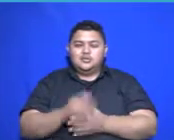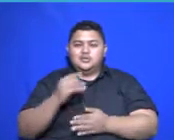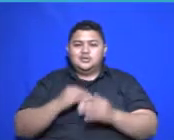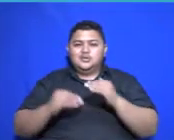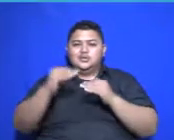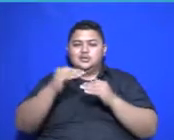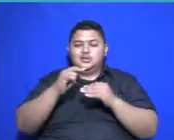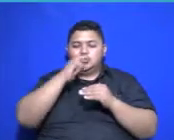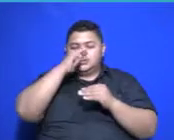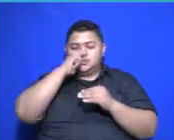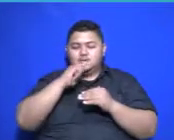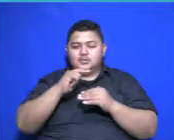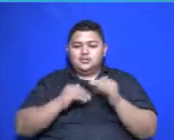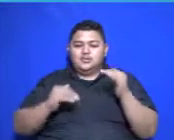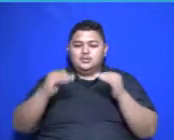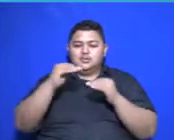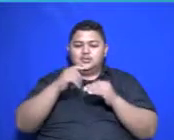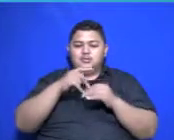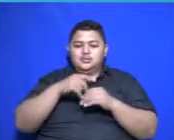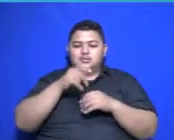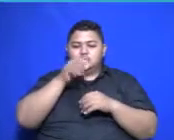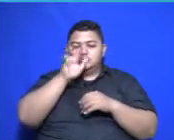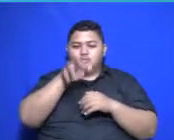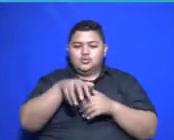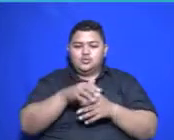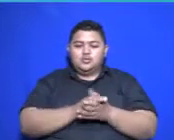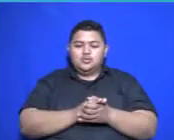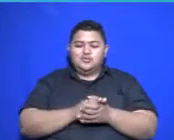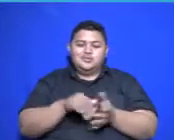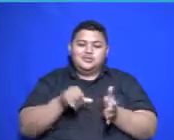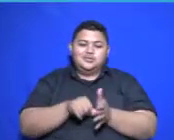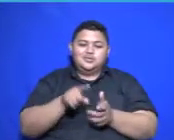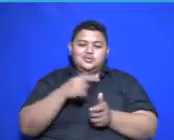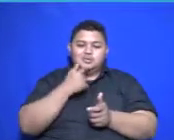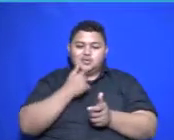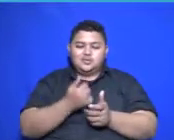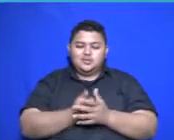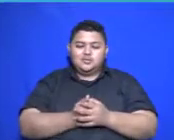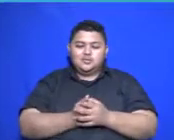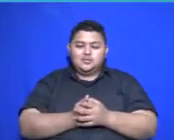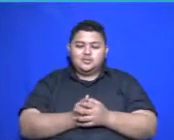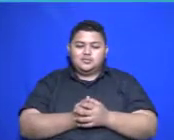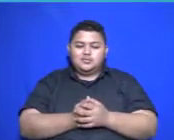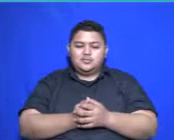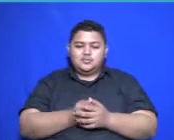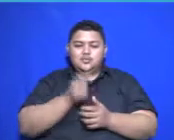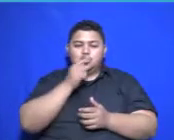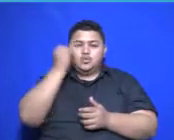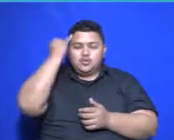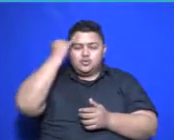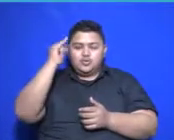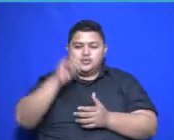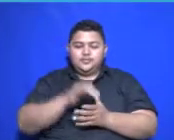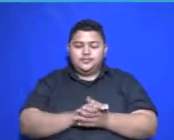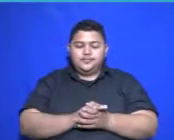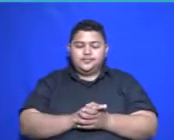dengan Thailand. Ini yang menjadi sangat penting. Nah, kontribusi ini yang menjadi sangat penting untuk menghasilkan satu inovasi.